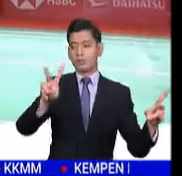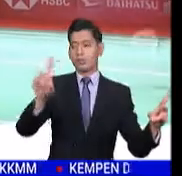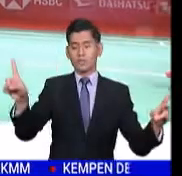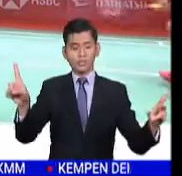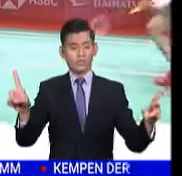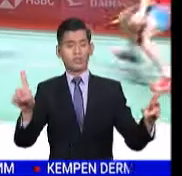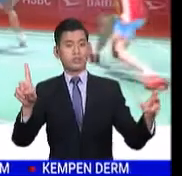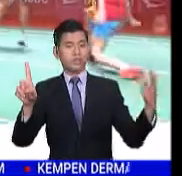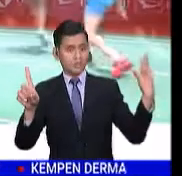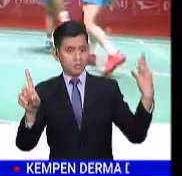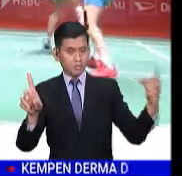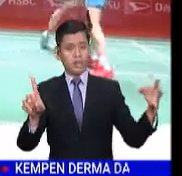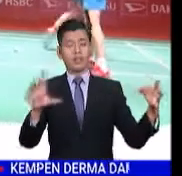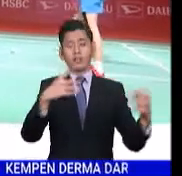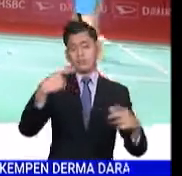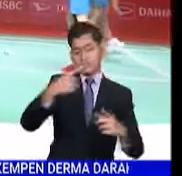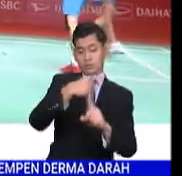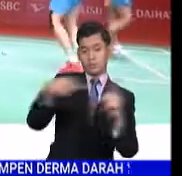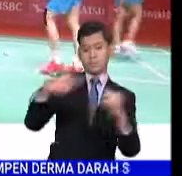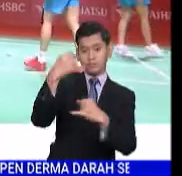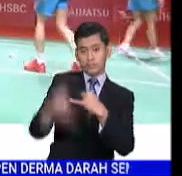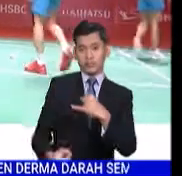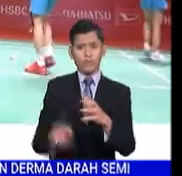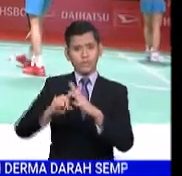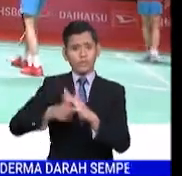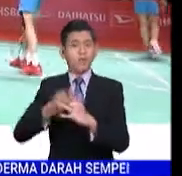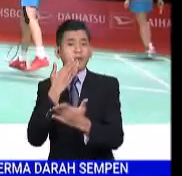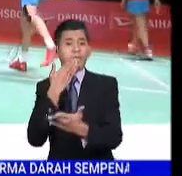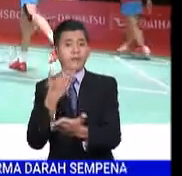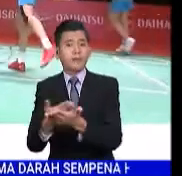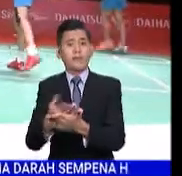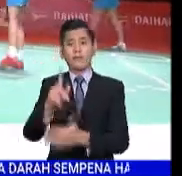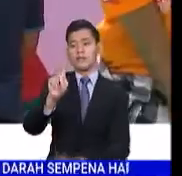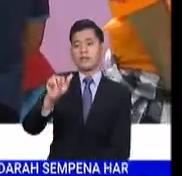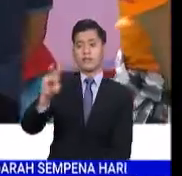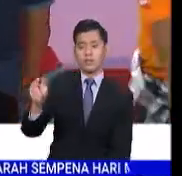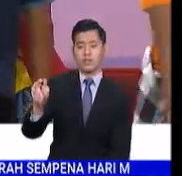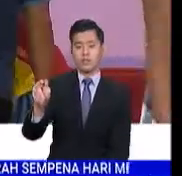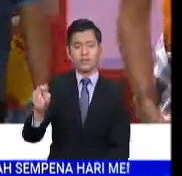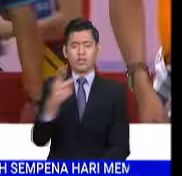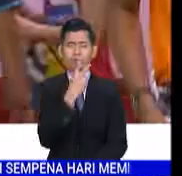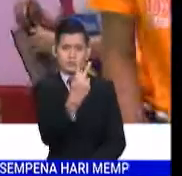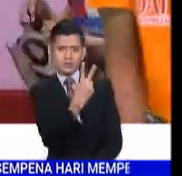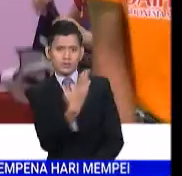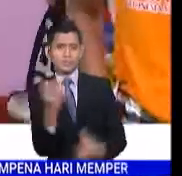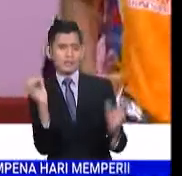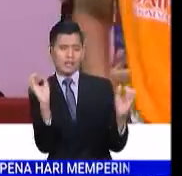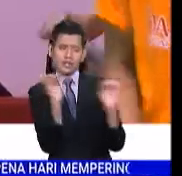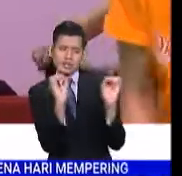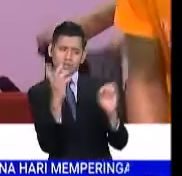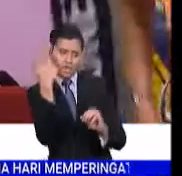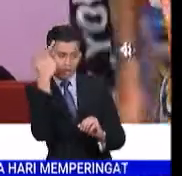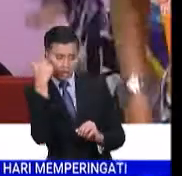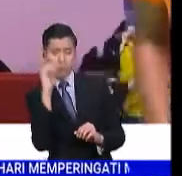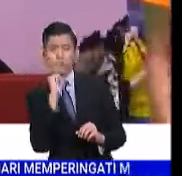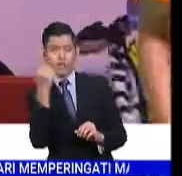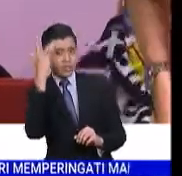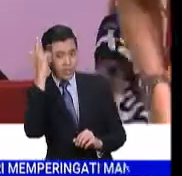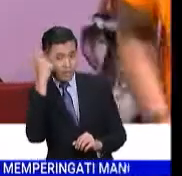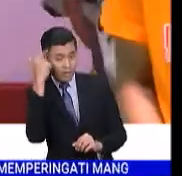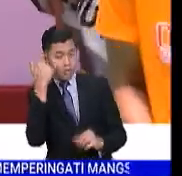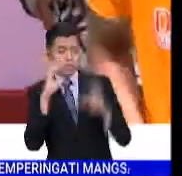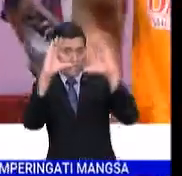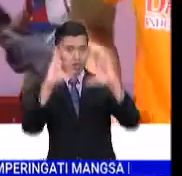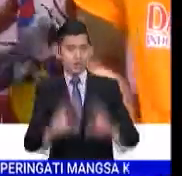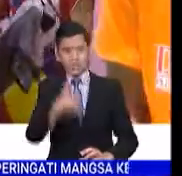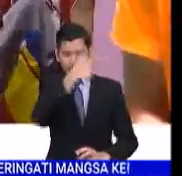21-17-21-9 di suku akhir. Meskipun bermula dengan baik, Pang Ron Yee Si bagaimanapun dilihat kehilangan rentak apabila lawan dari Thailand itu